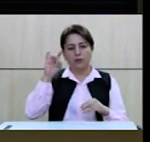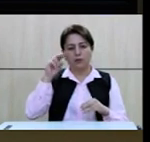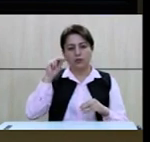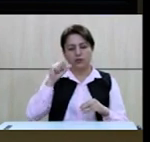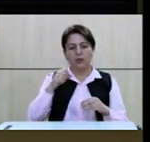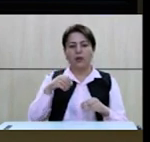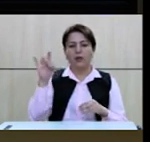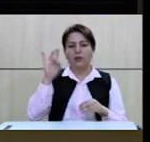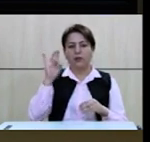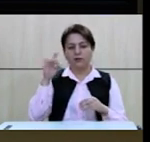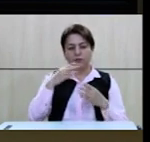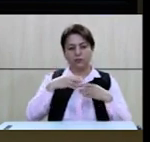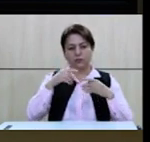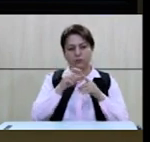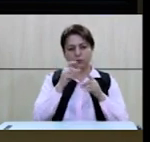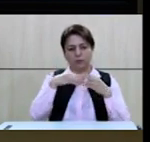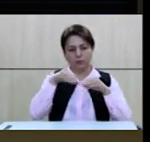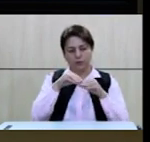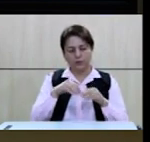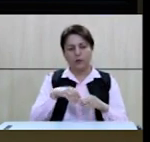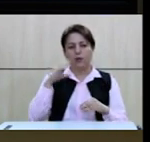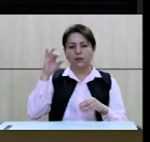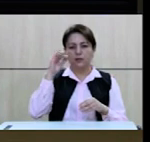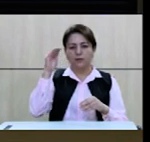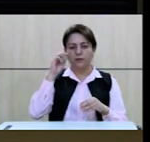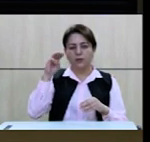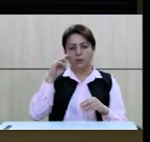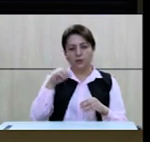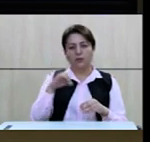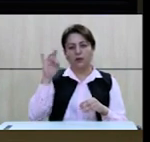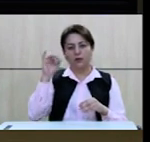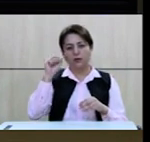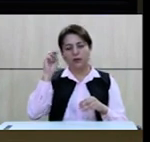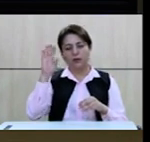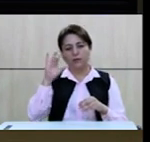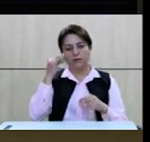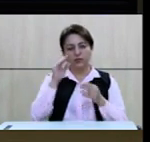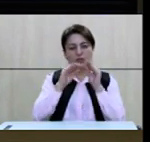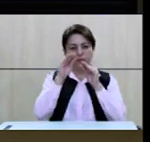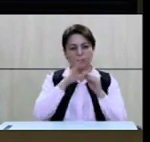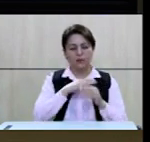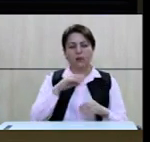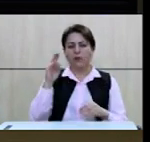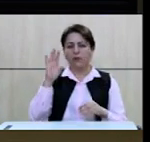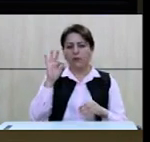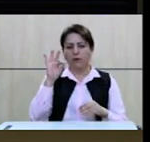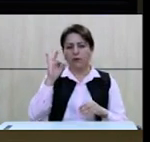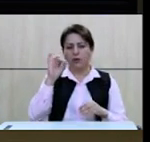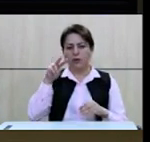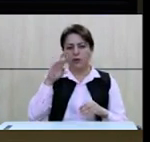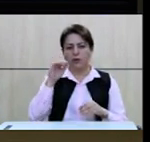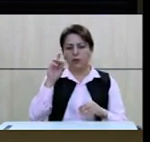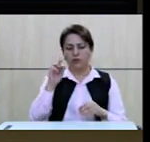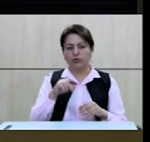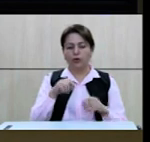turkumi. Demak, sifatdan ravish yasaldi. Keyingisi noiloj. Demak,